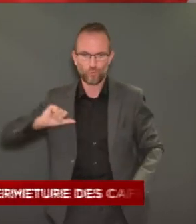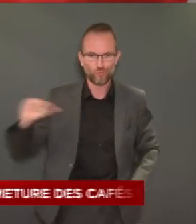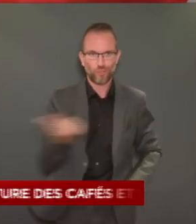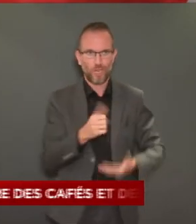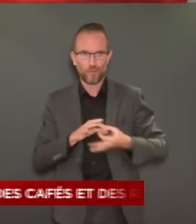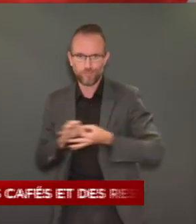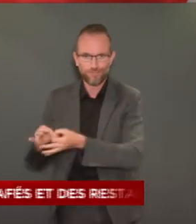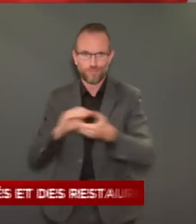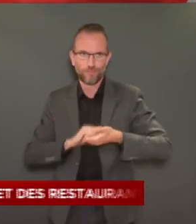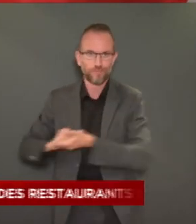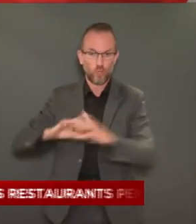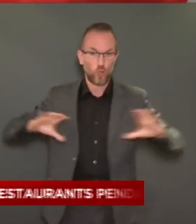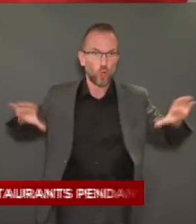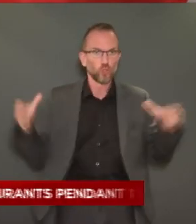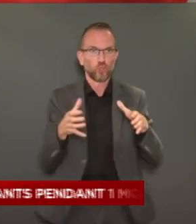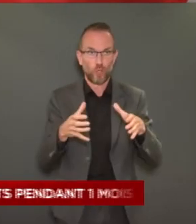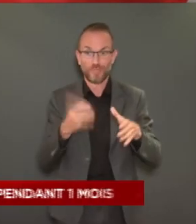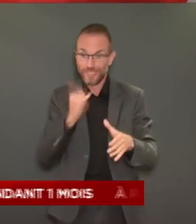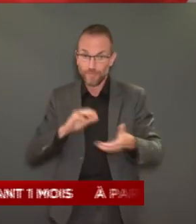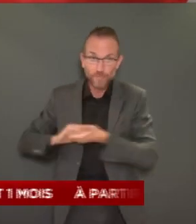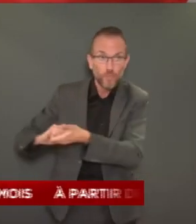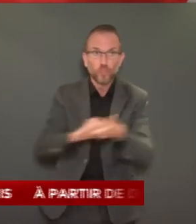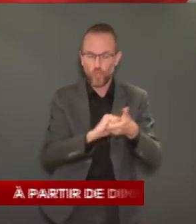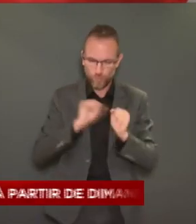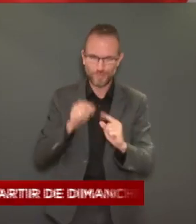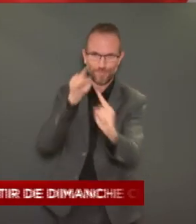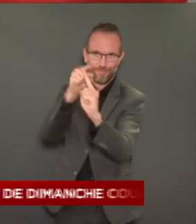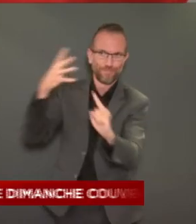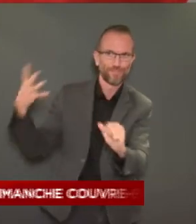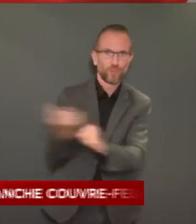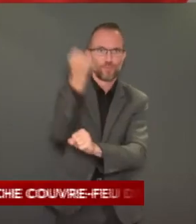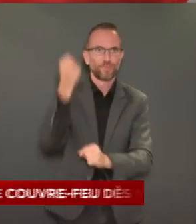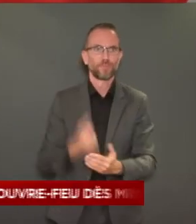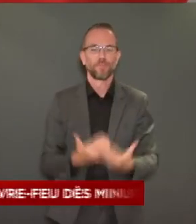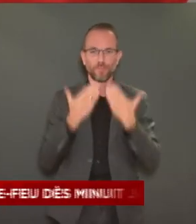qu'on va réussir. Je vous remercie tous. Merci.